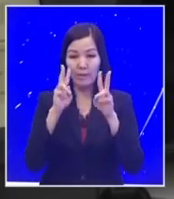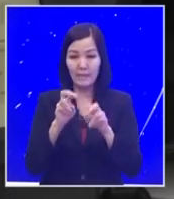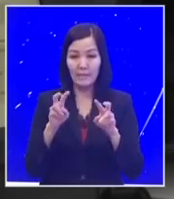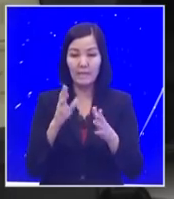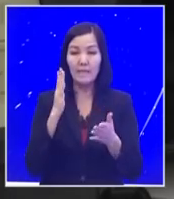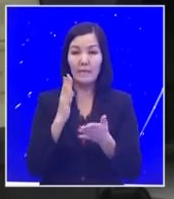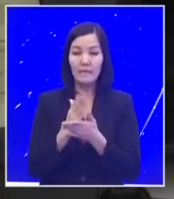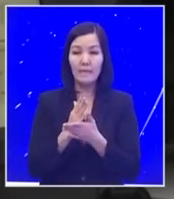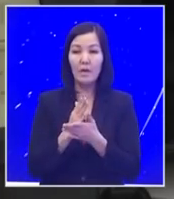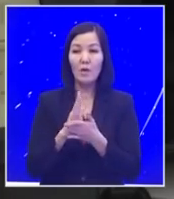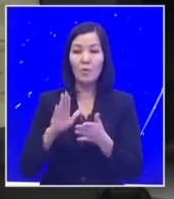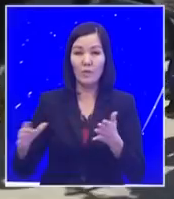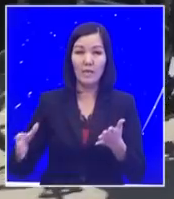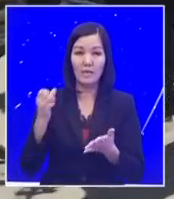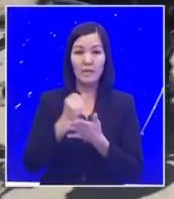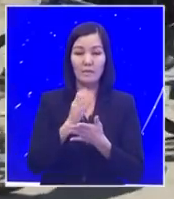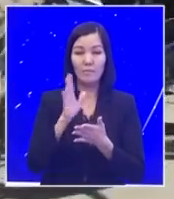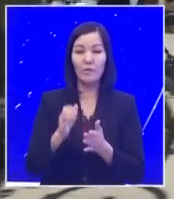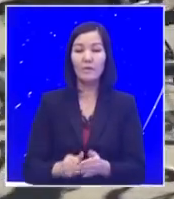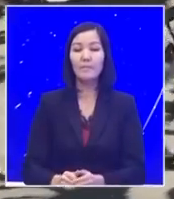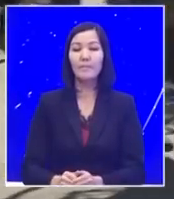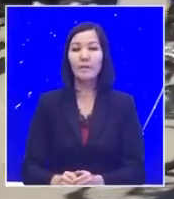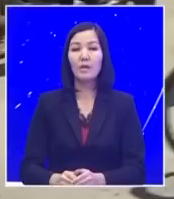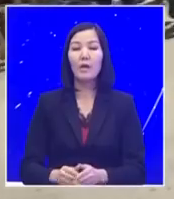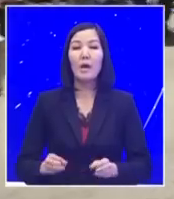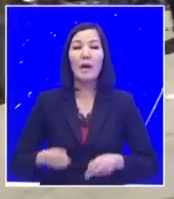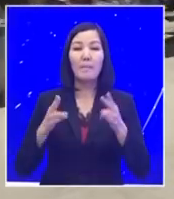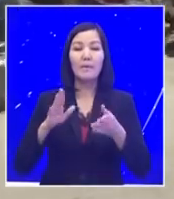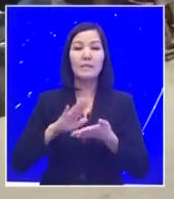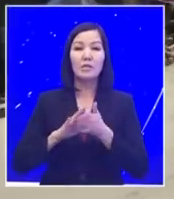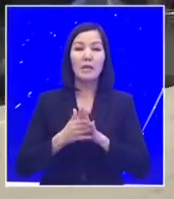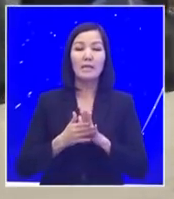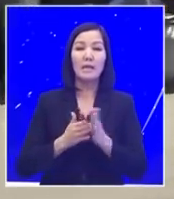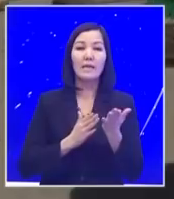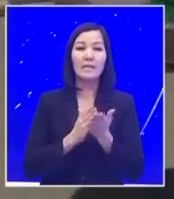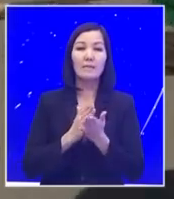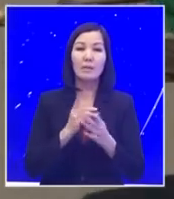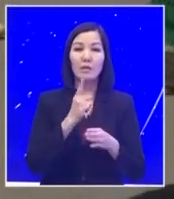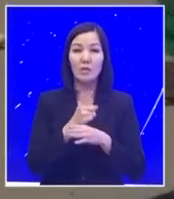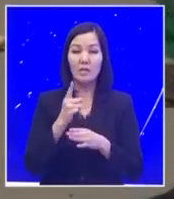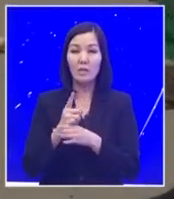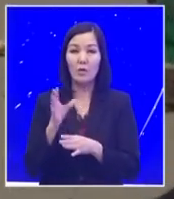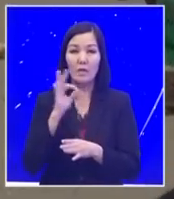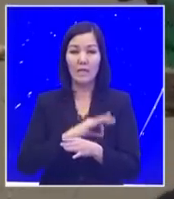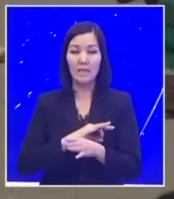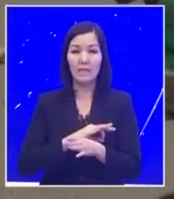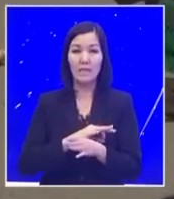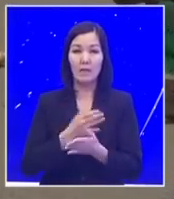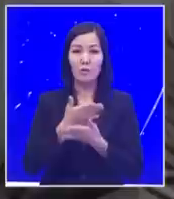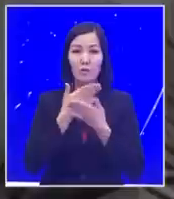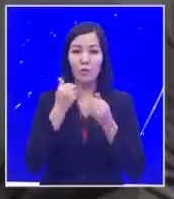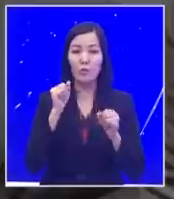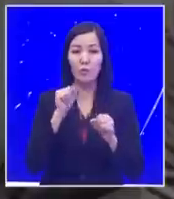тексеріс жүргізіп, одан кейін тағайындайтын болады. Төтенше жағдай кезеңінде қызметінің шектелуіне байланысты кірісінен айырылу жағдайына әлеуметтік